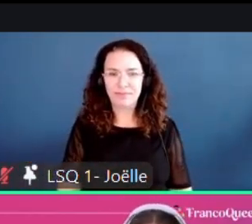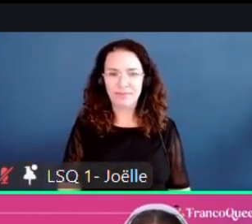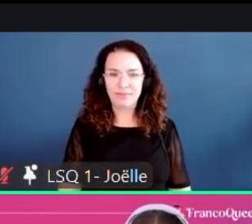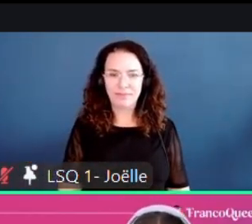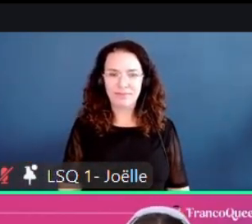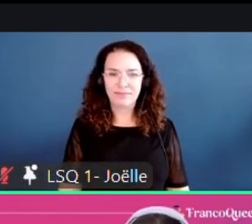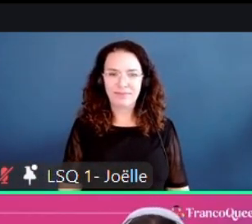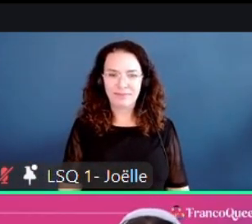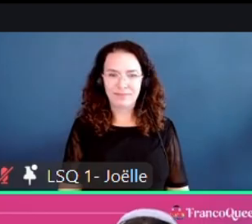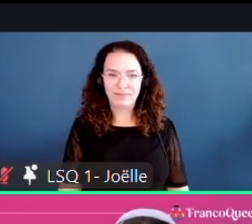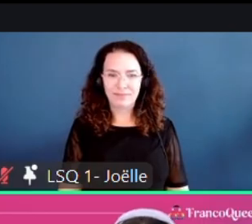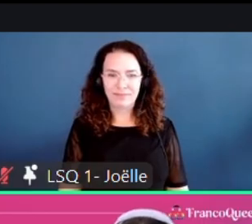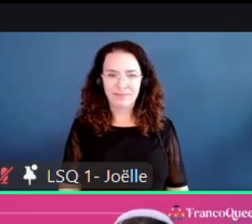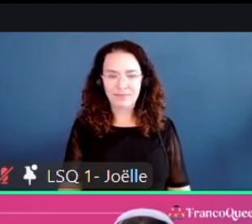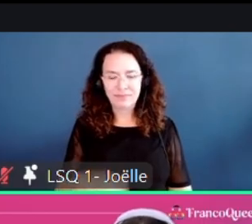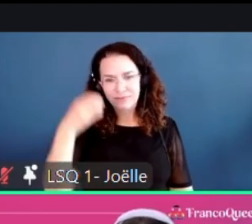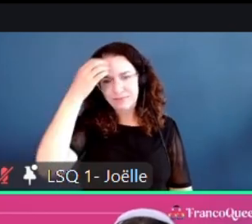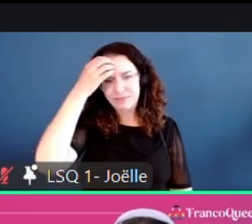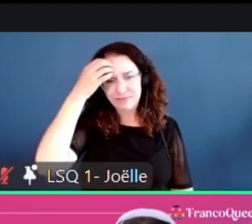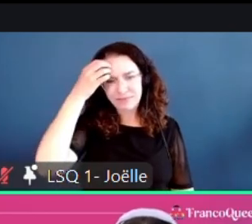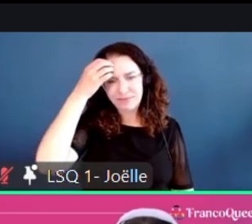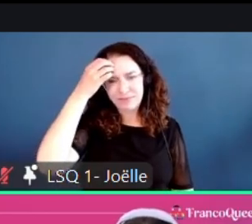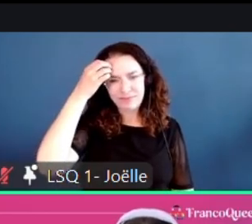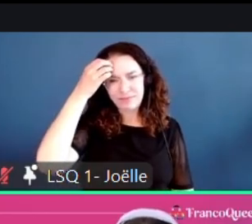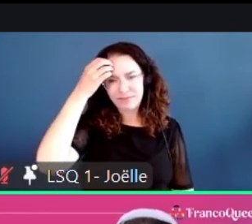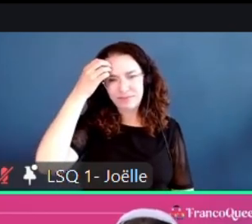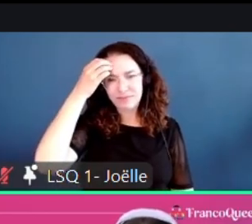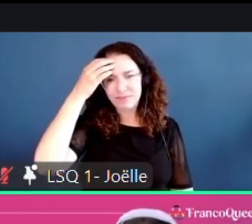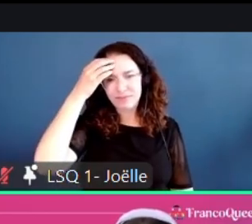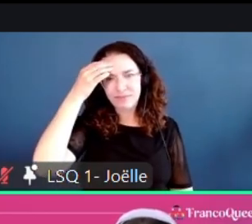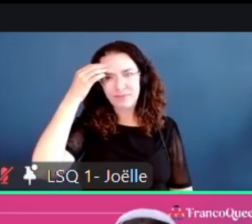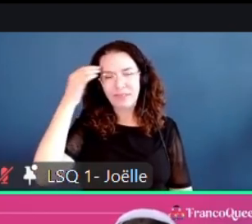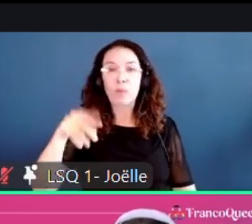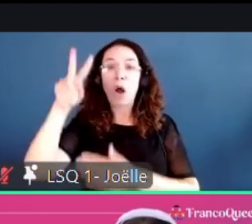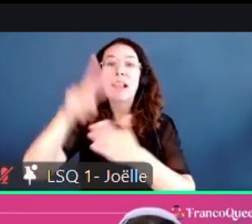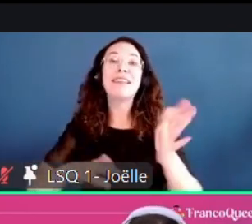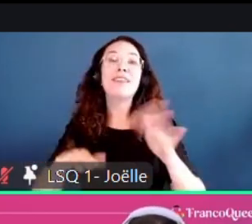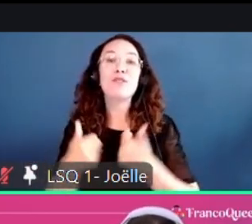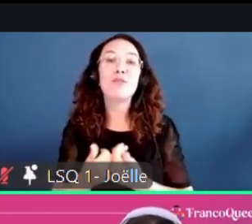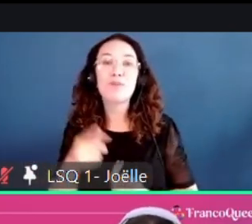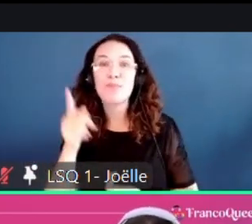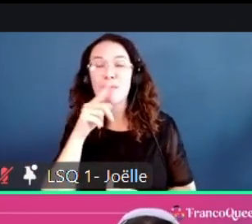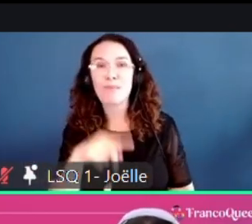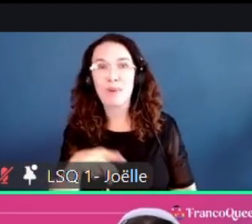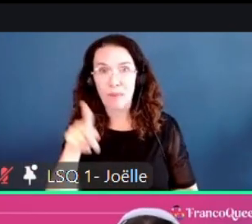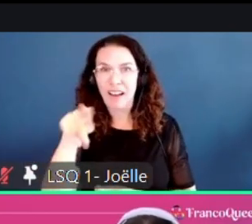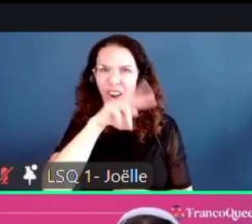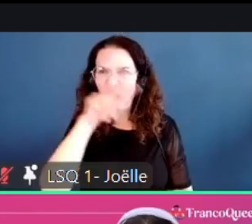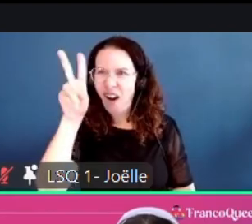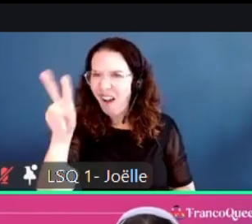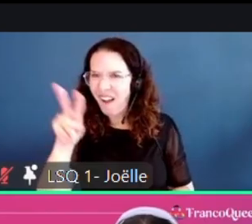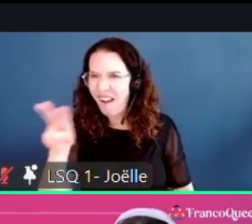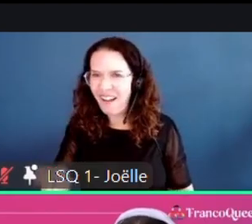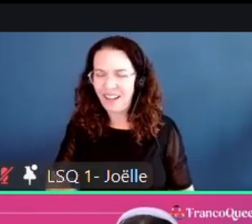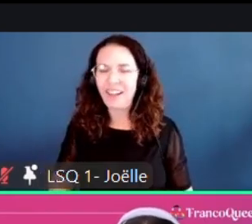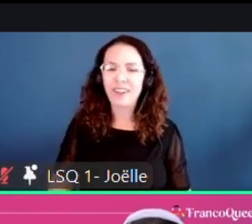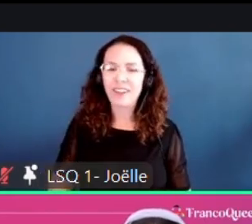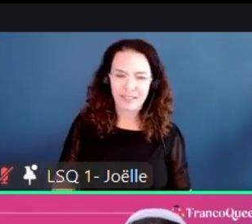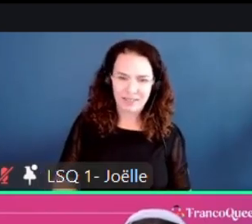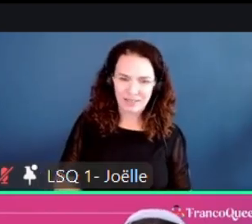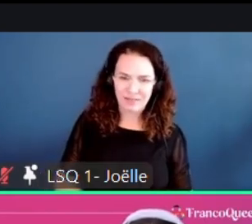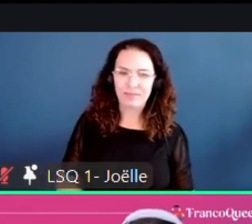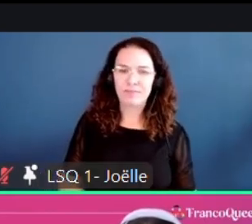Yeah! Ah, c'est beau de voir rentrer toutes les réponses. Je vais pas toutes les lire, là, parce qu'il y en a beaucoup, beaucoup. Je vous invite à les consulter, mais on a, ouais,